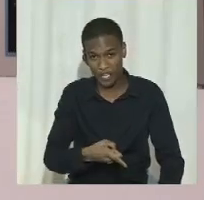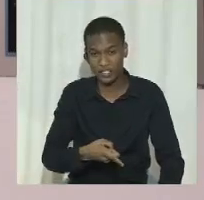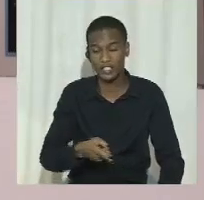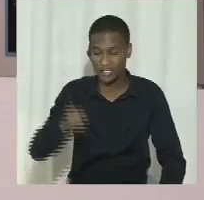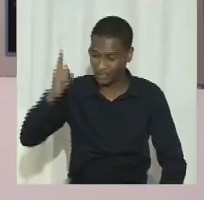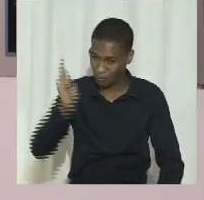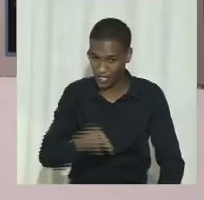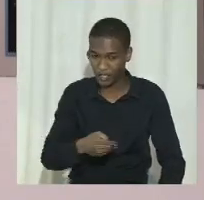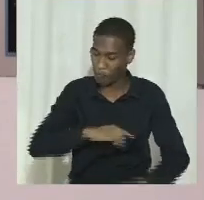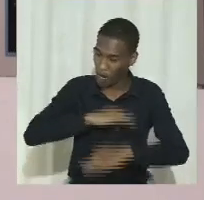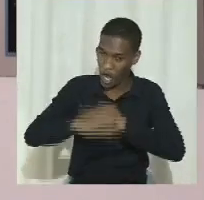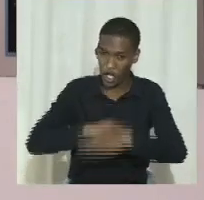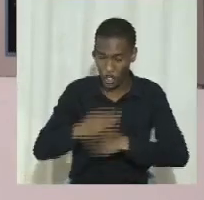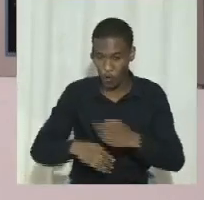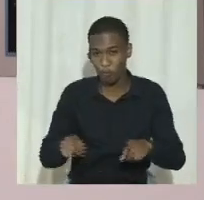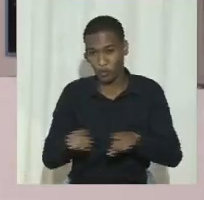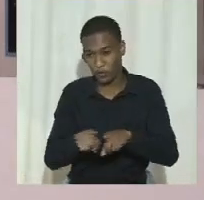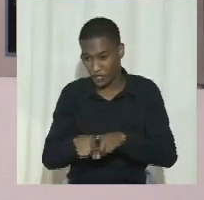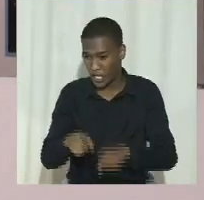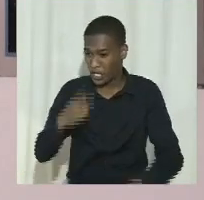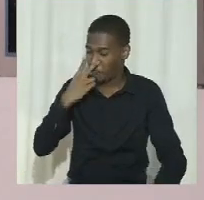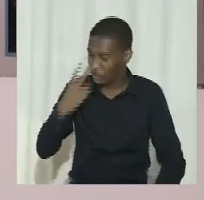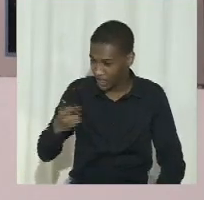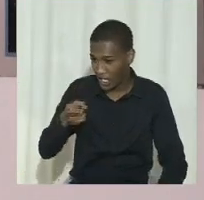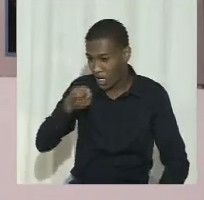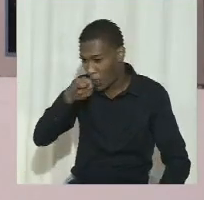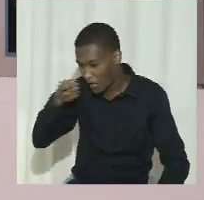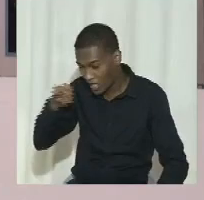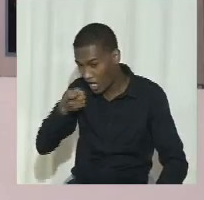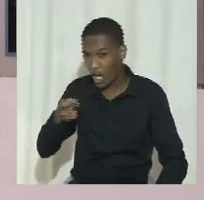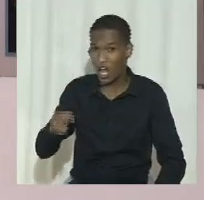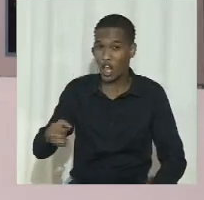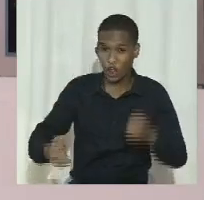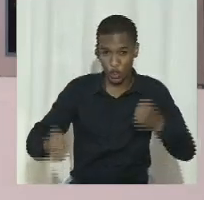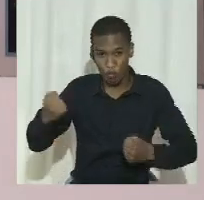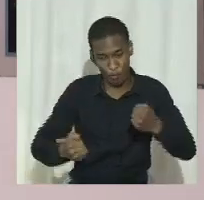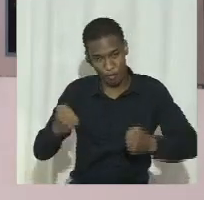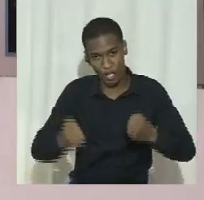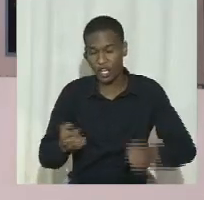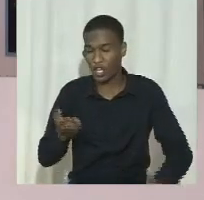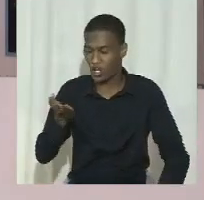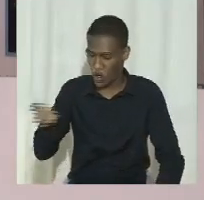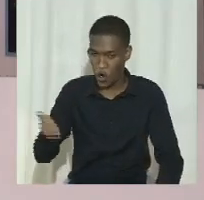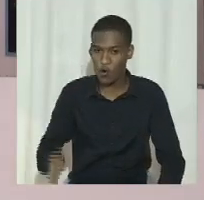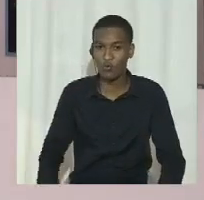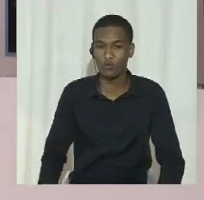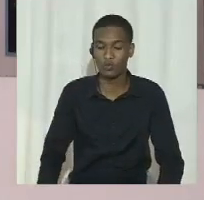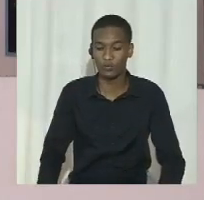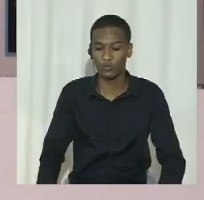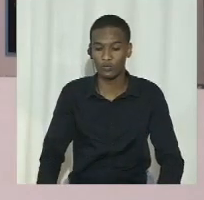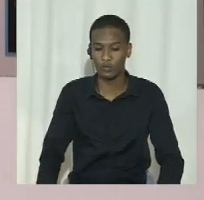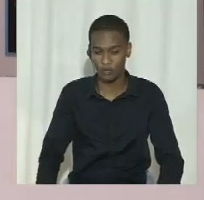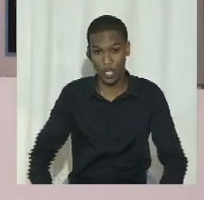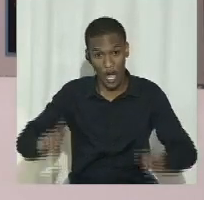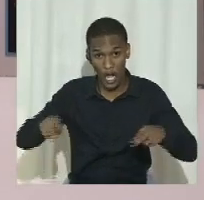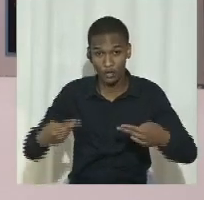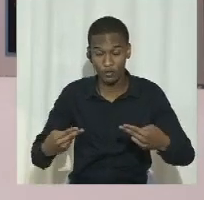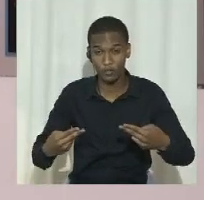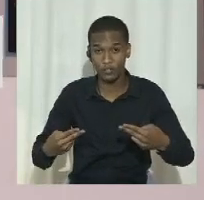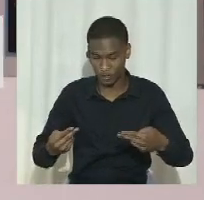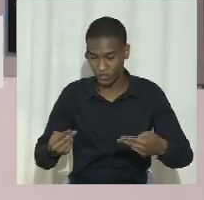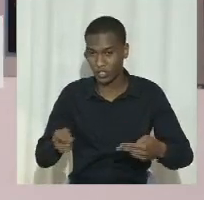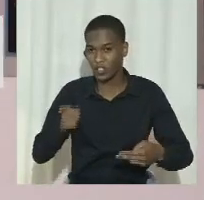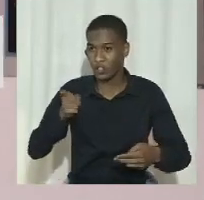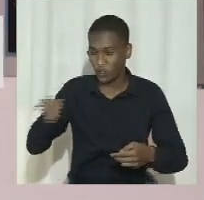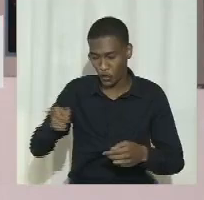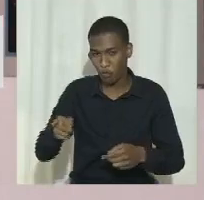atao fandraisana ara-teknika na reception teknika ny fiara satria miova